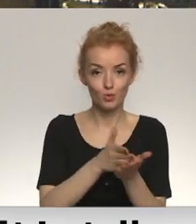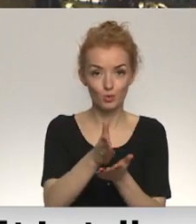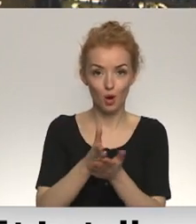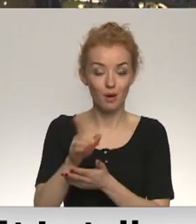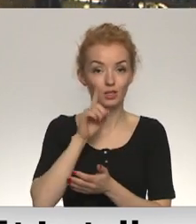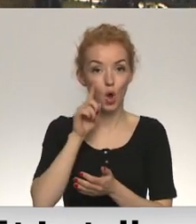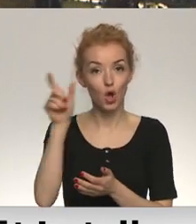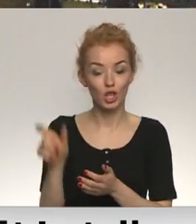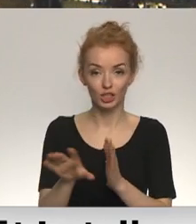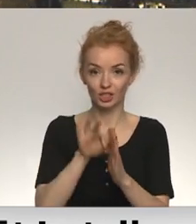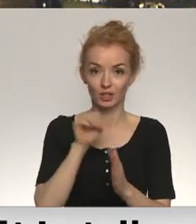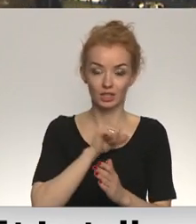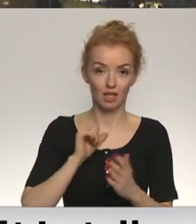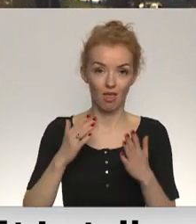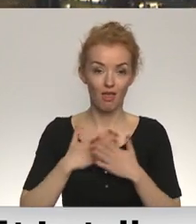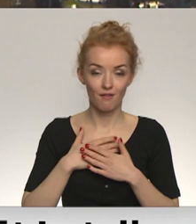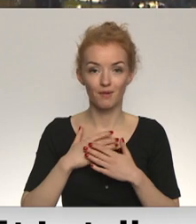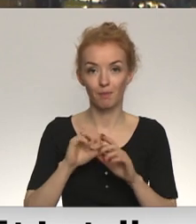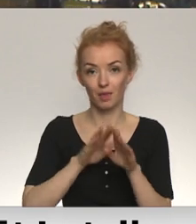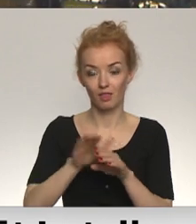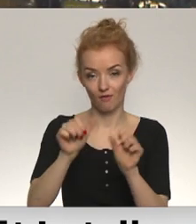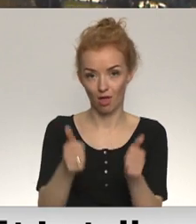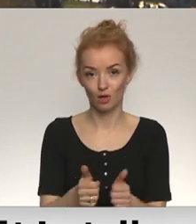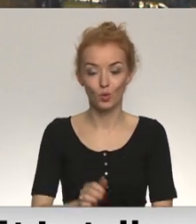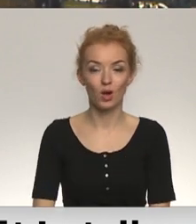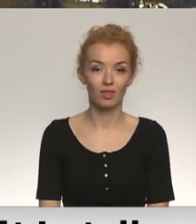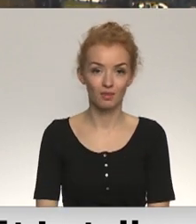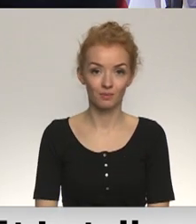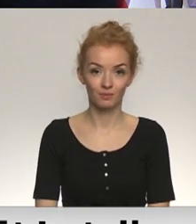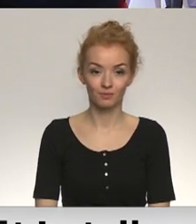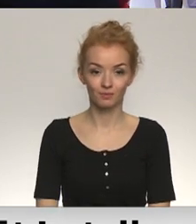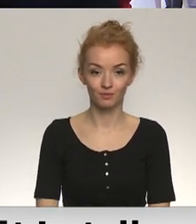jaunieši izvēlas sevi pilnveidot, stāsta kolēģis Dāvids Fredenfelds.